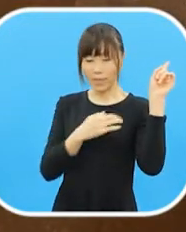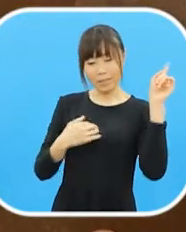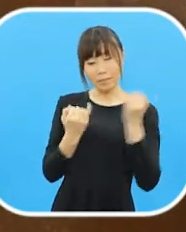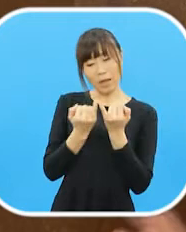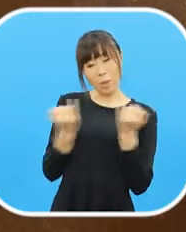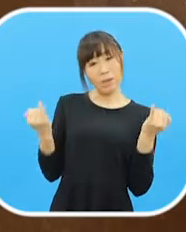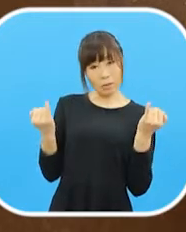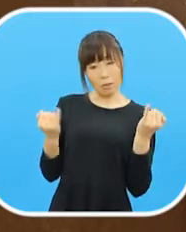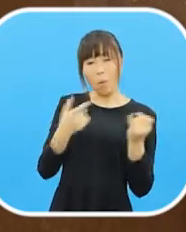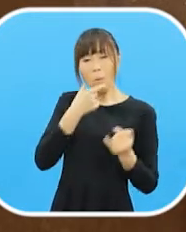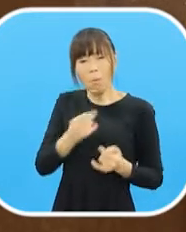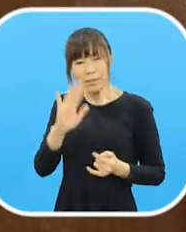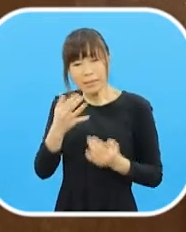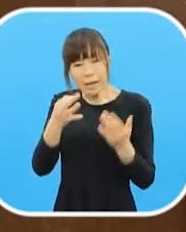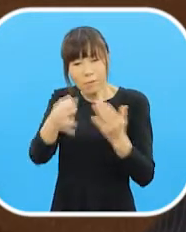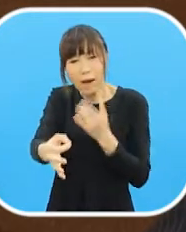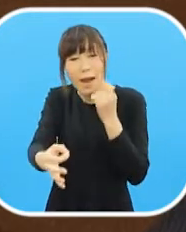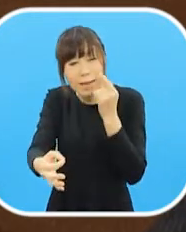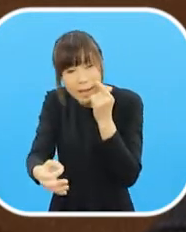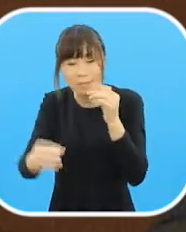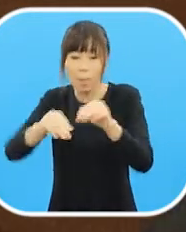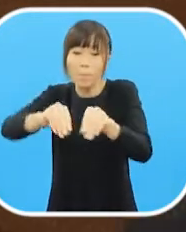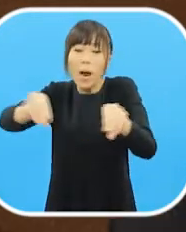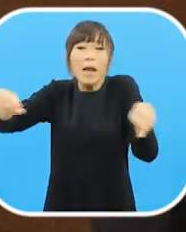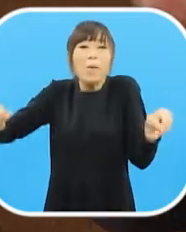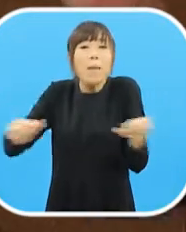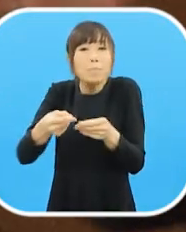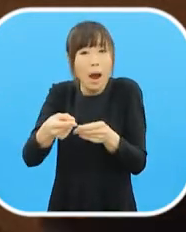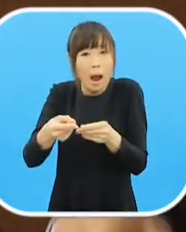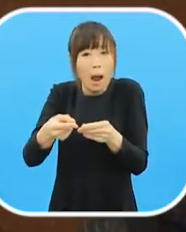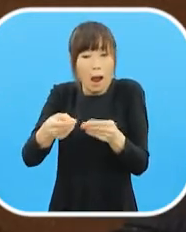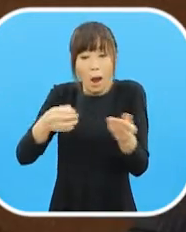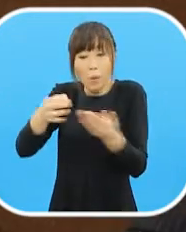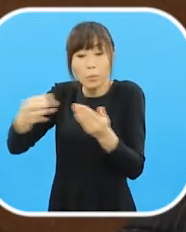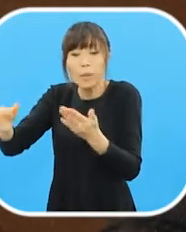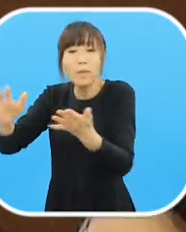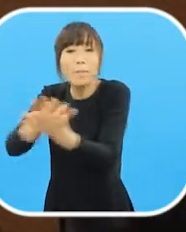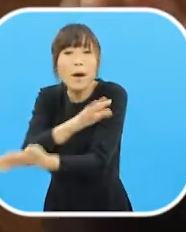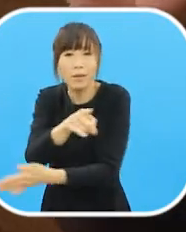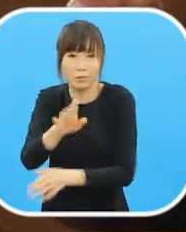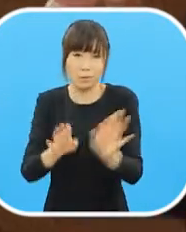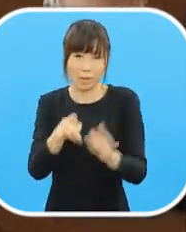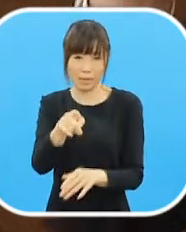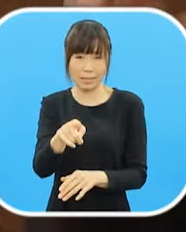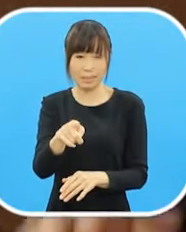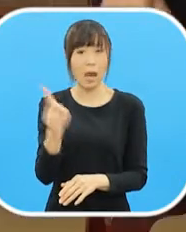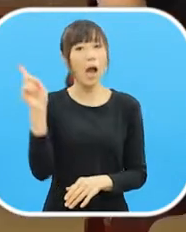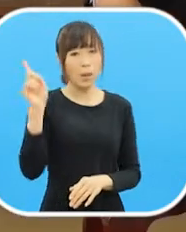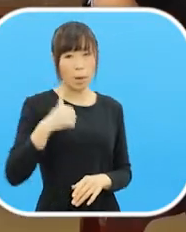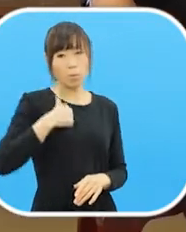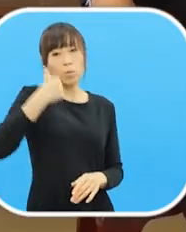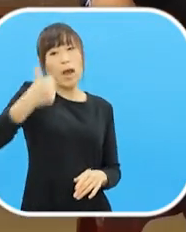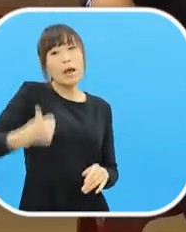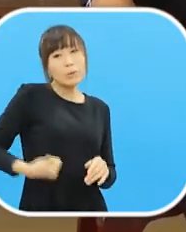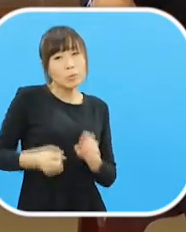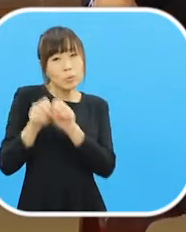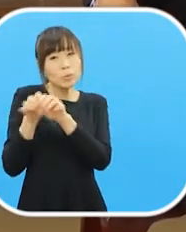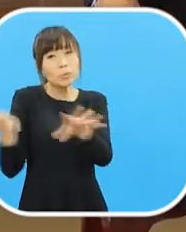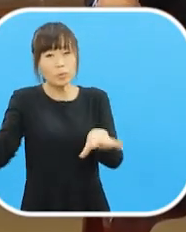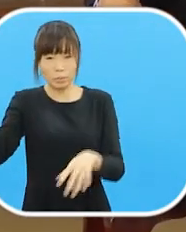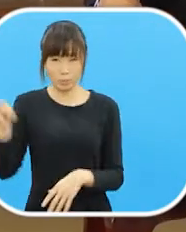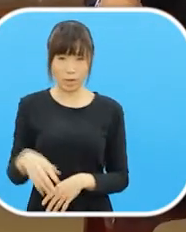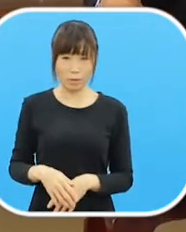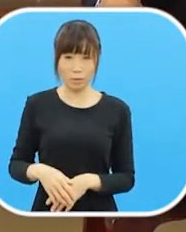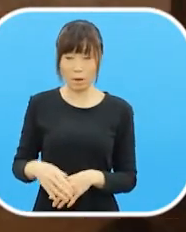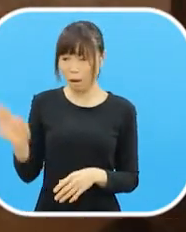ても買えないものが曲げわっぱなんですよ。 あれね、今フランスに行って、フランスがね大ブレイク。 そんな、東京だって